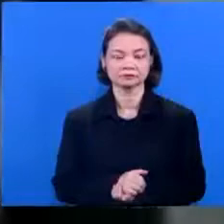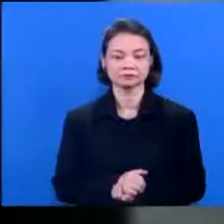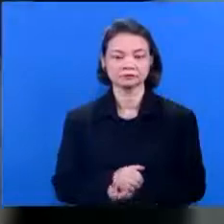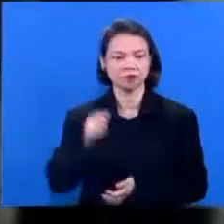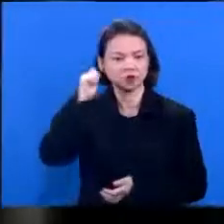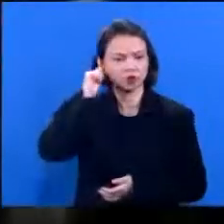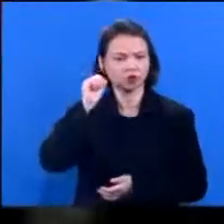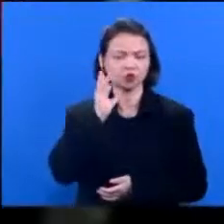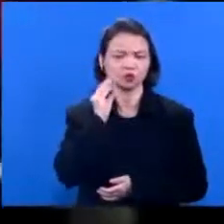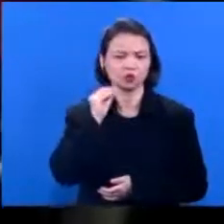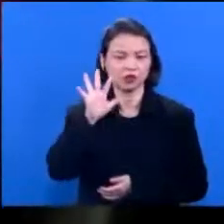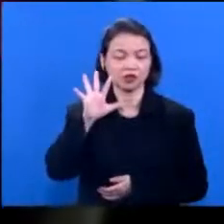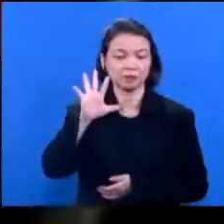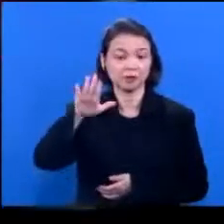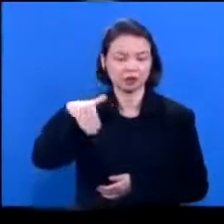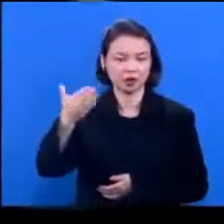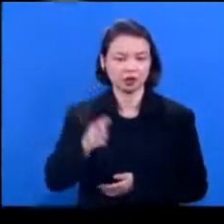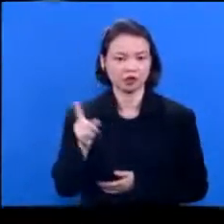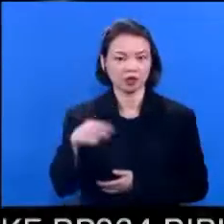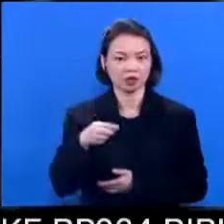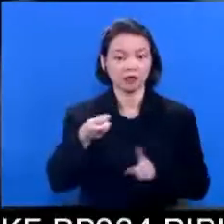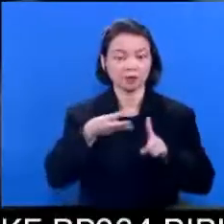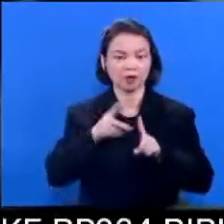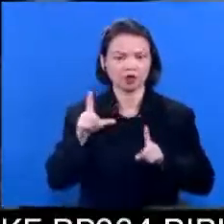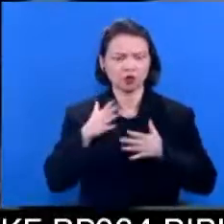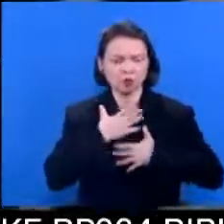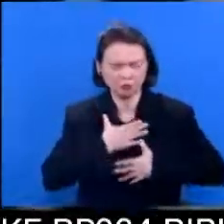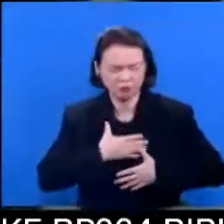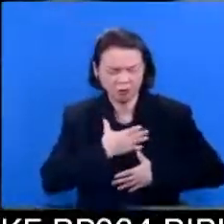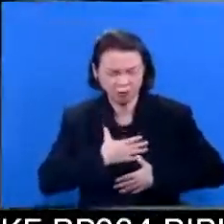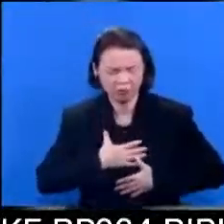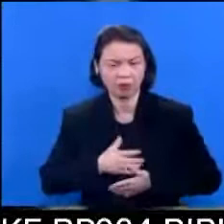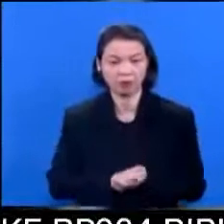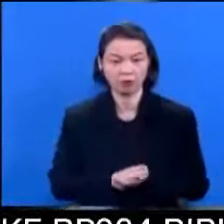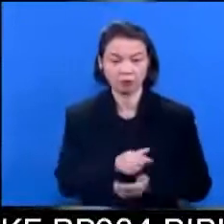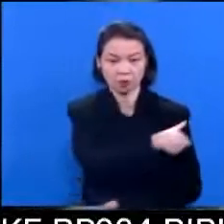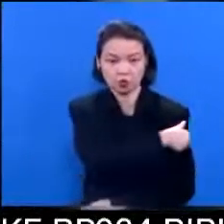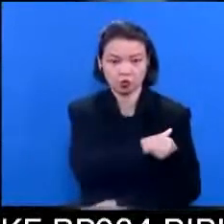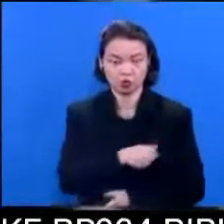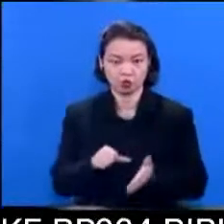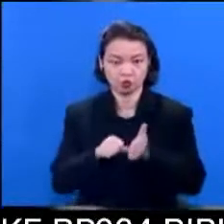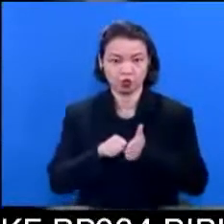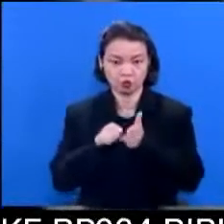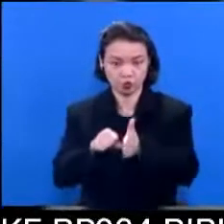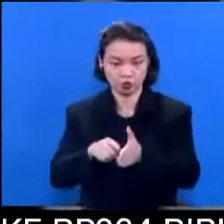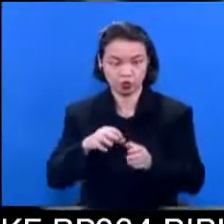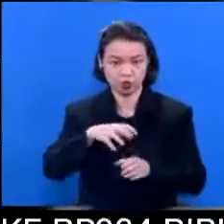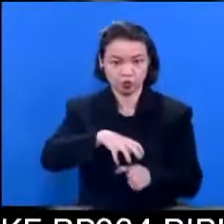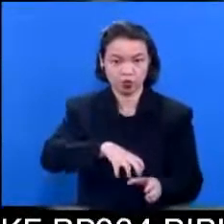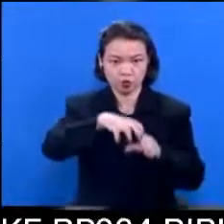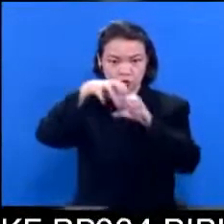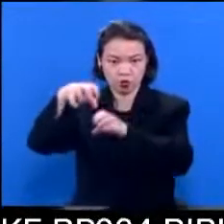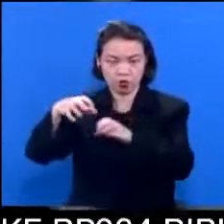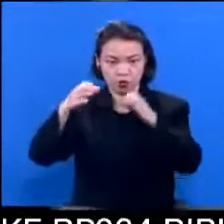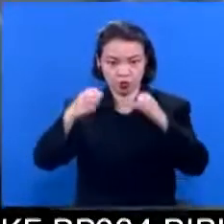Perempuan 50 tahun warga Sedayu Bantul ini dalam kondisi lemas tak berdaya saat petugas Basarnas berhasil mengangkat dan mengevakuasinya dari